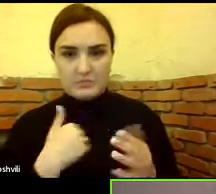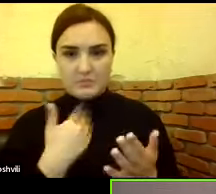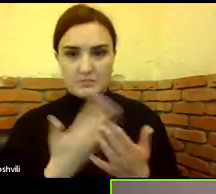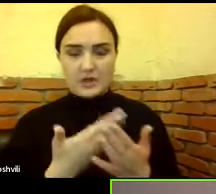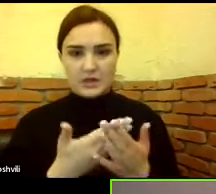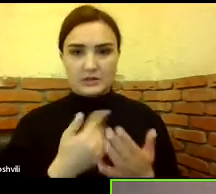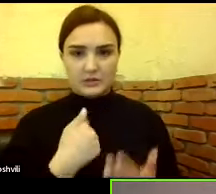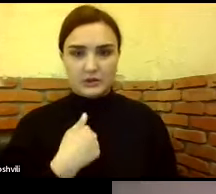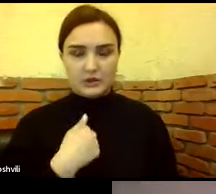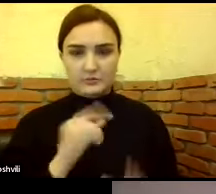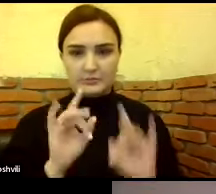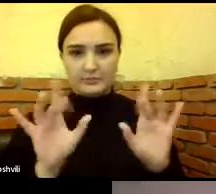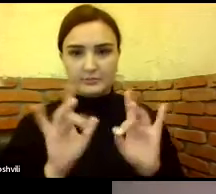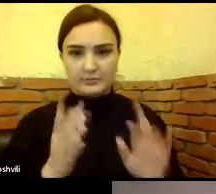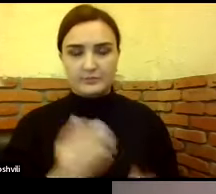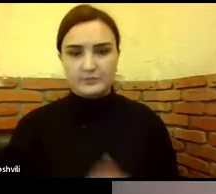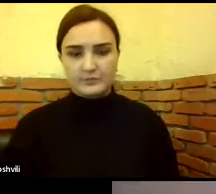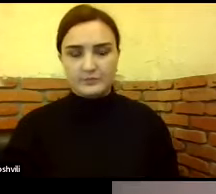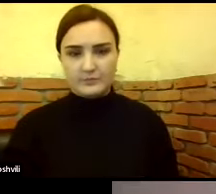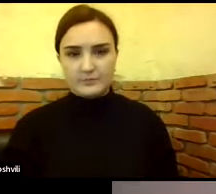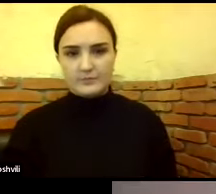მიმართ.